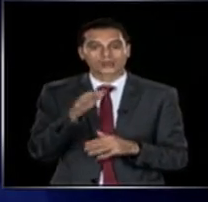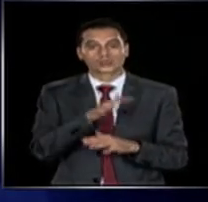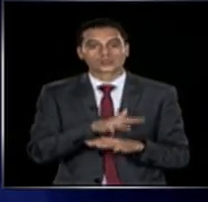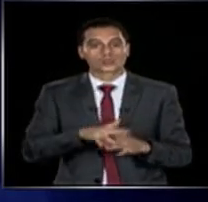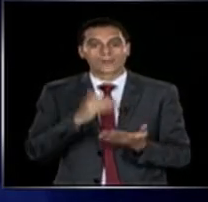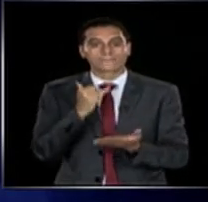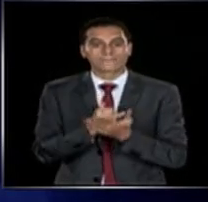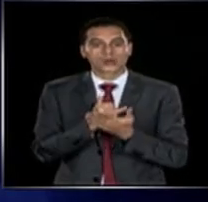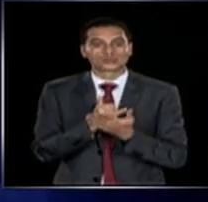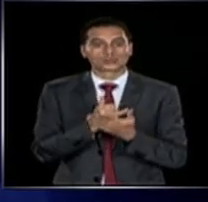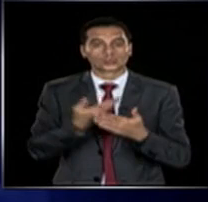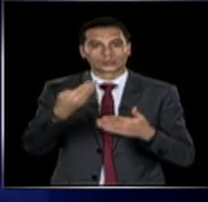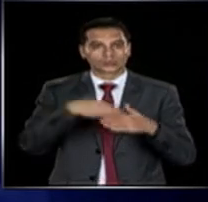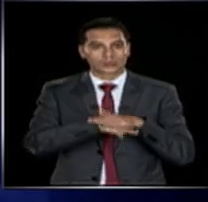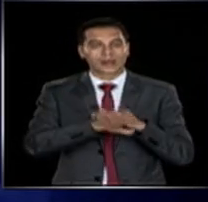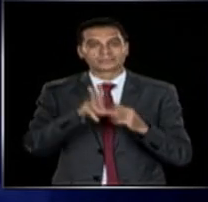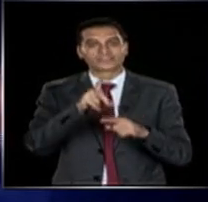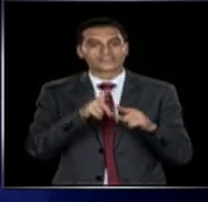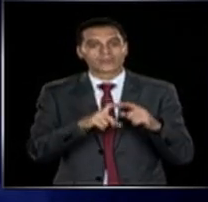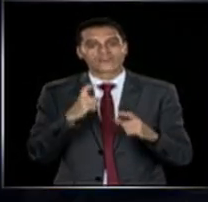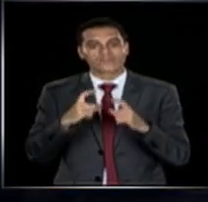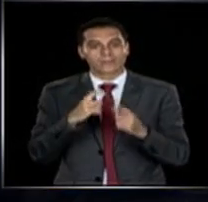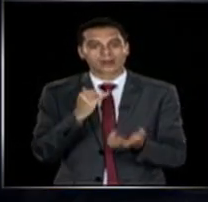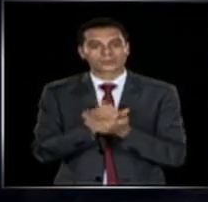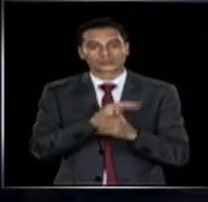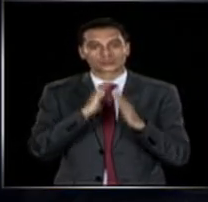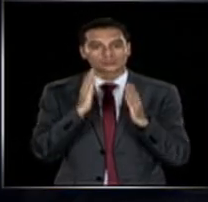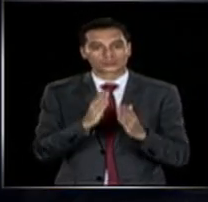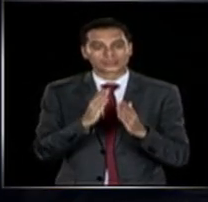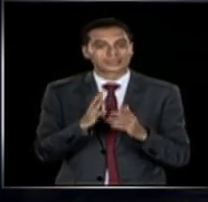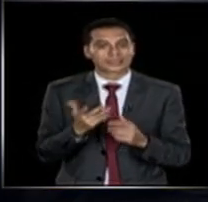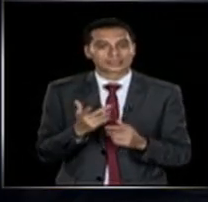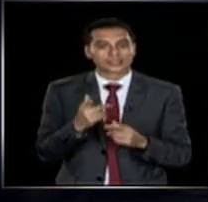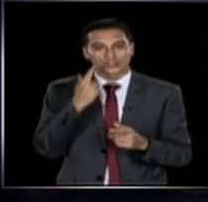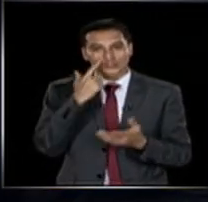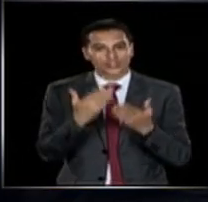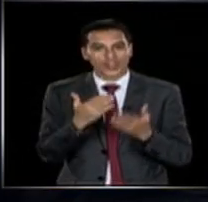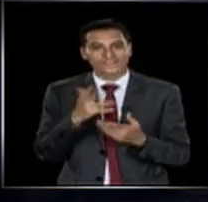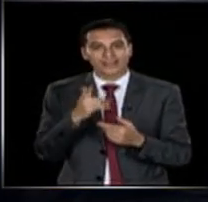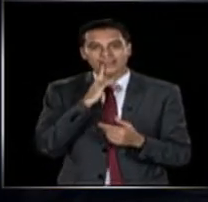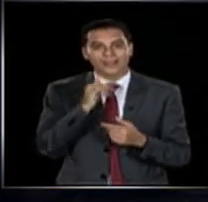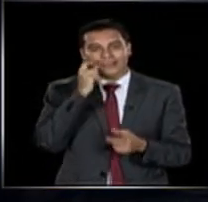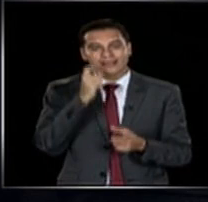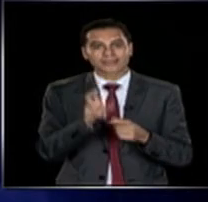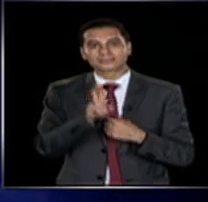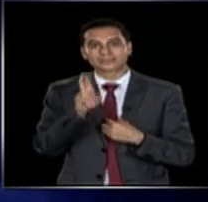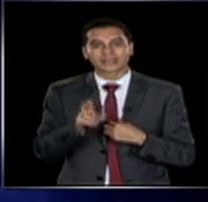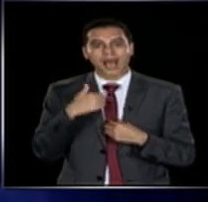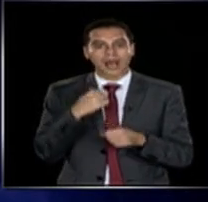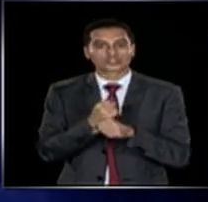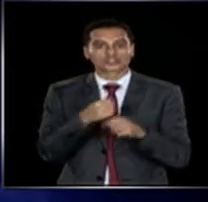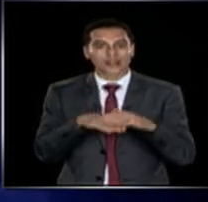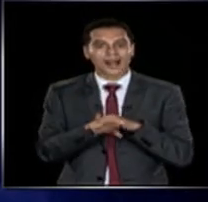كاملة إن هو يعين 5% في البنك. المعايير كمان إيه؟ المعايير عشان دايما بنتسأل السؤال ده. المعايير